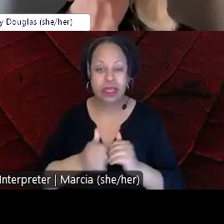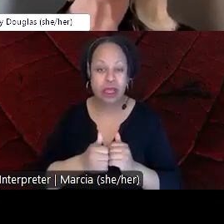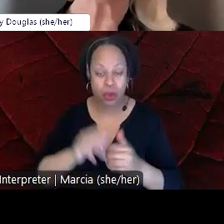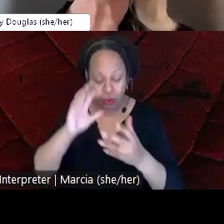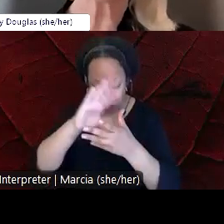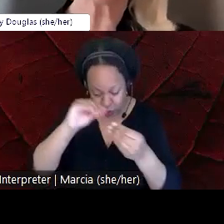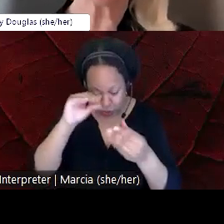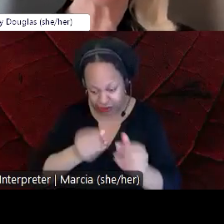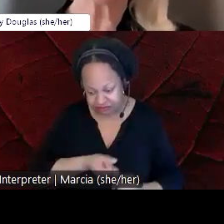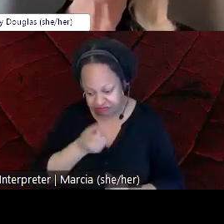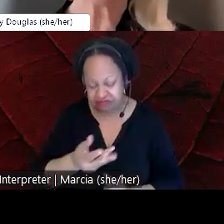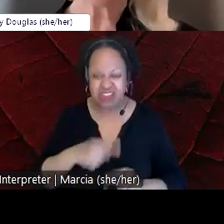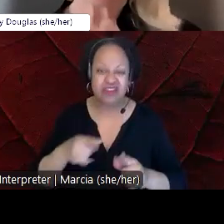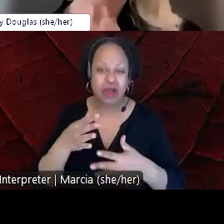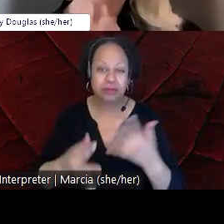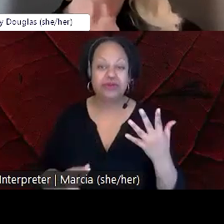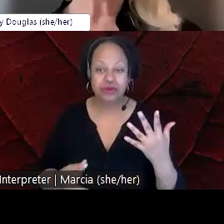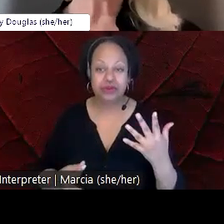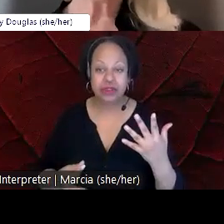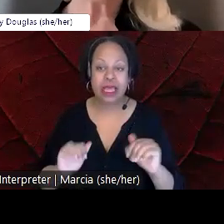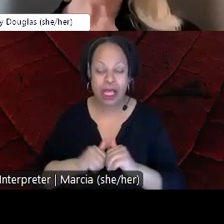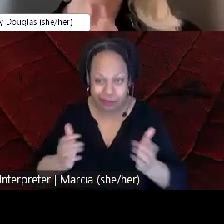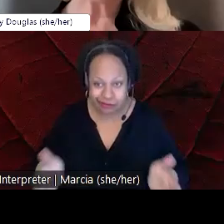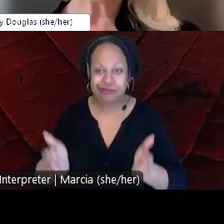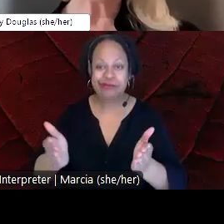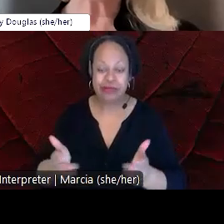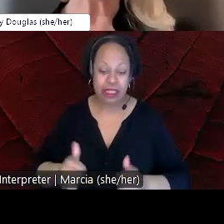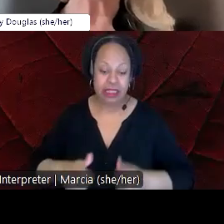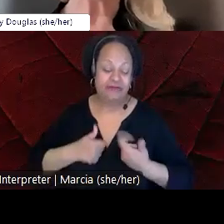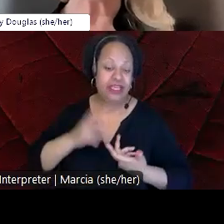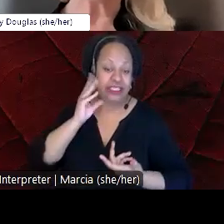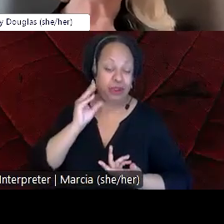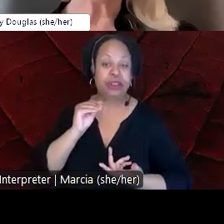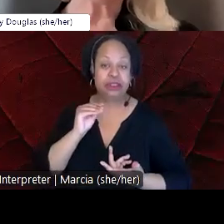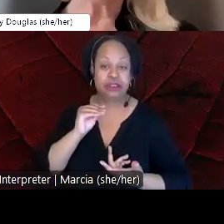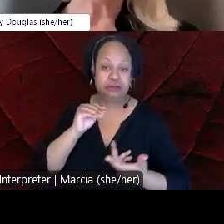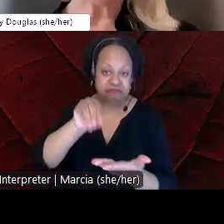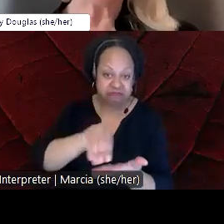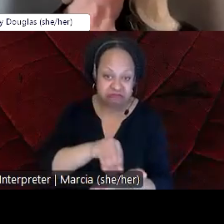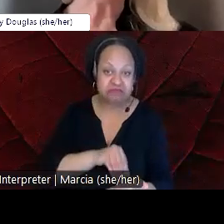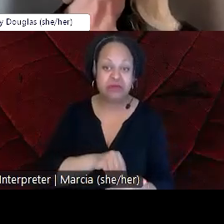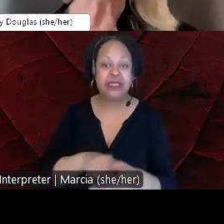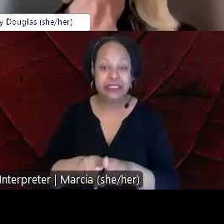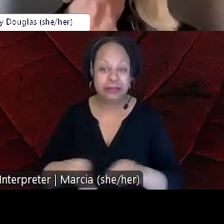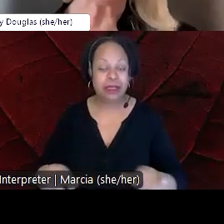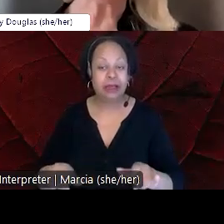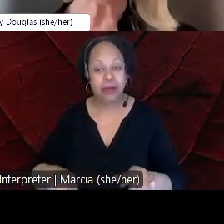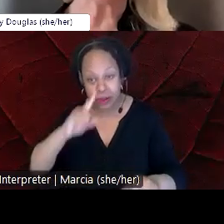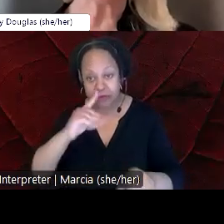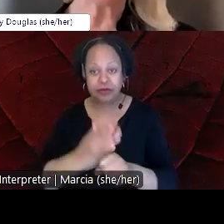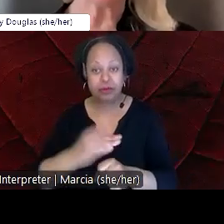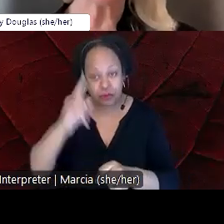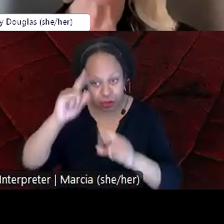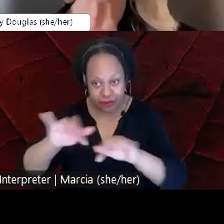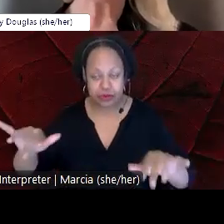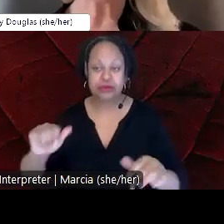conte, de narration multimédia pour représenter l'expérience vécue et